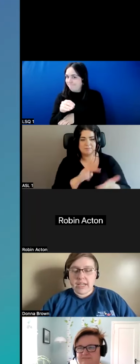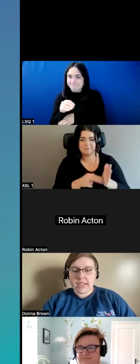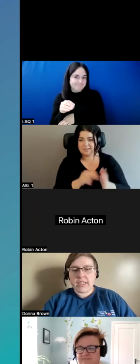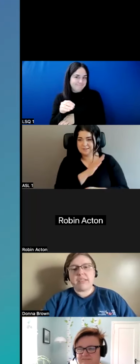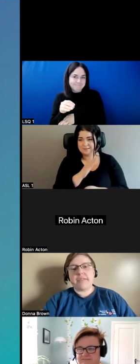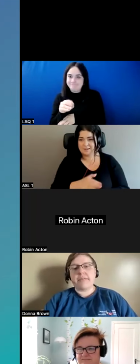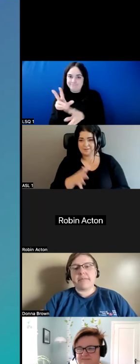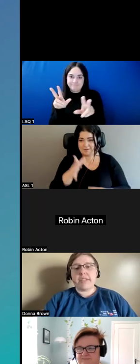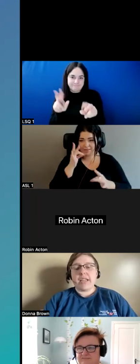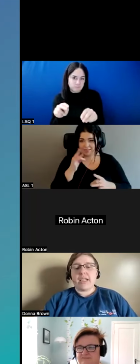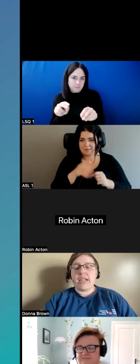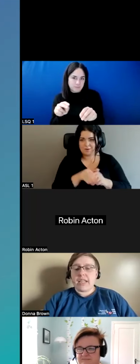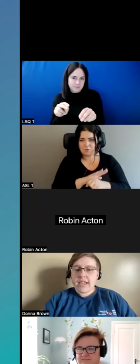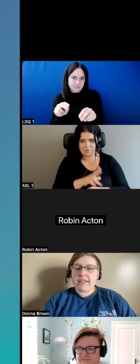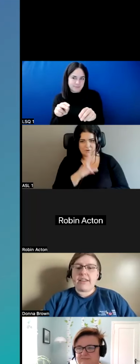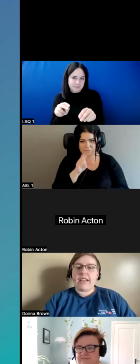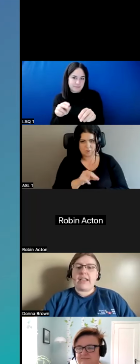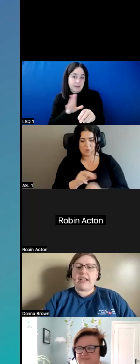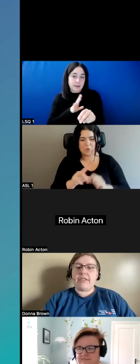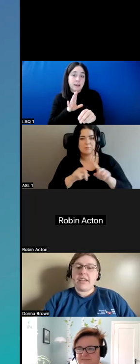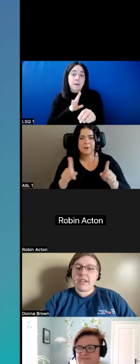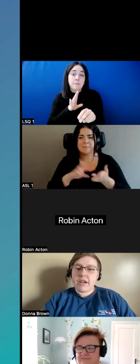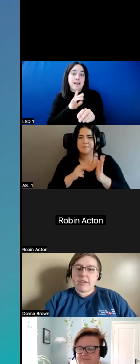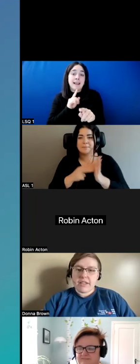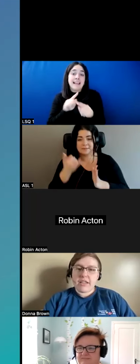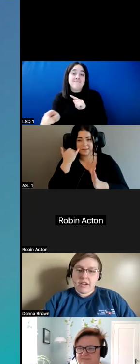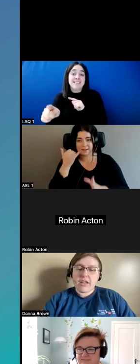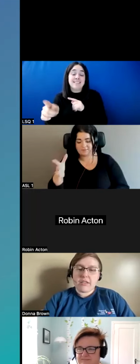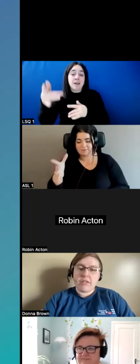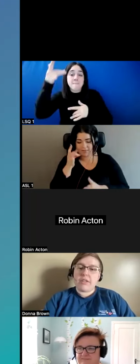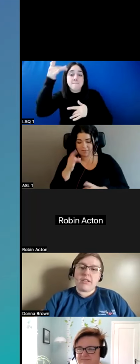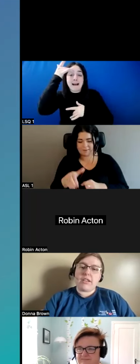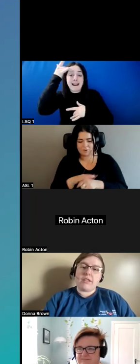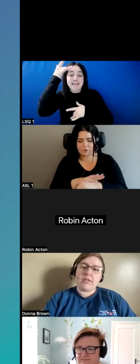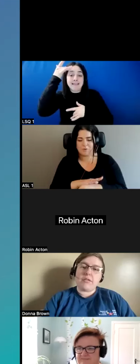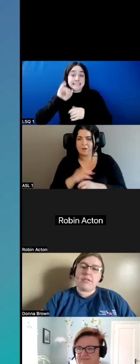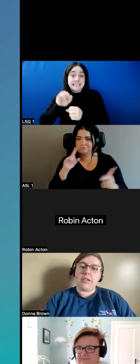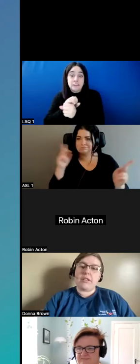mais ça vous permet de ne pas tomber gravement malade quand vous l'attrapez.